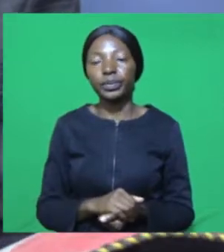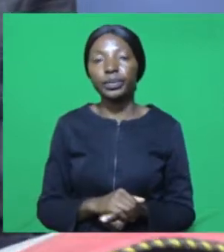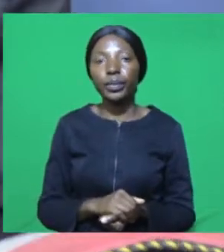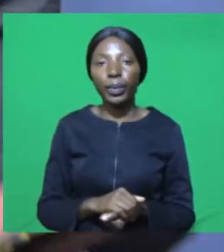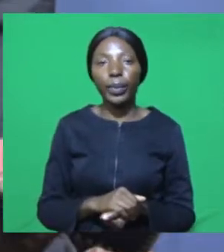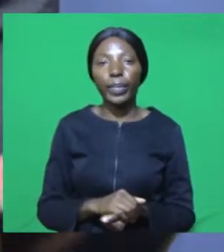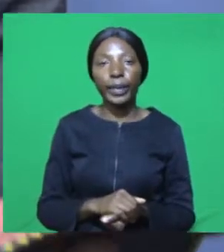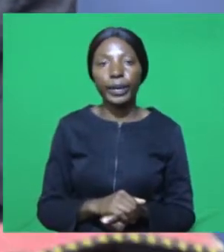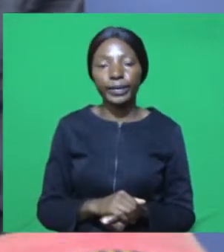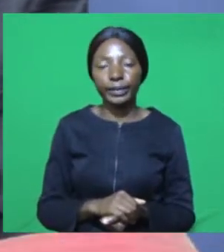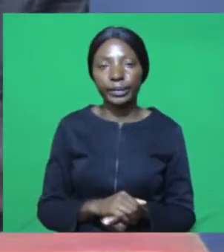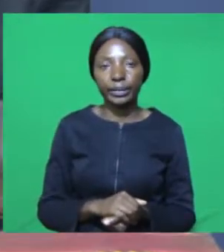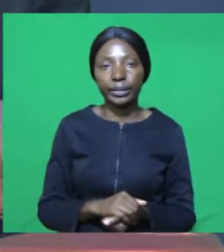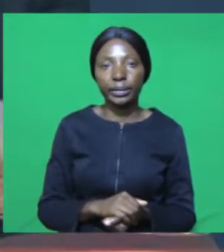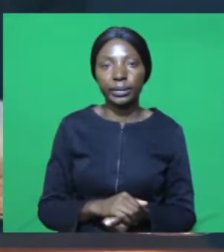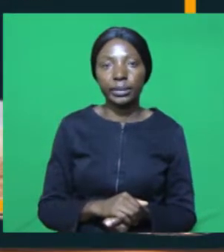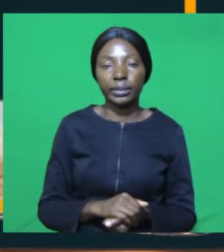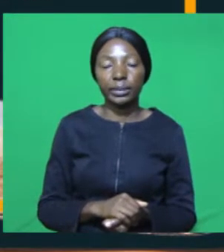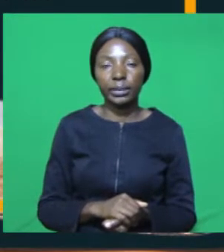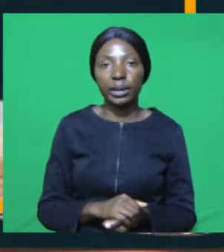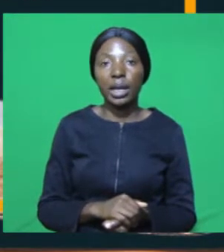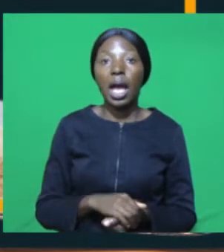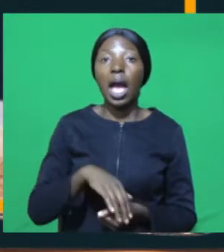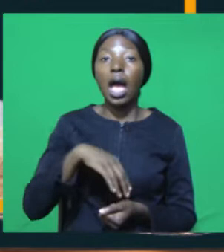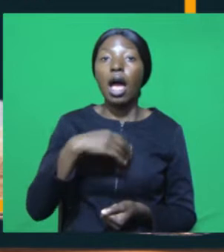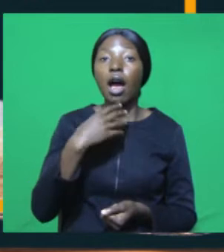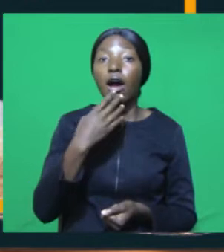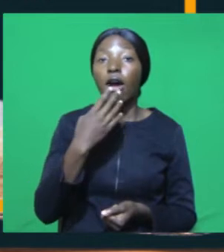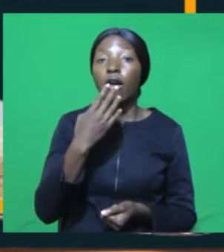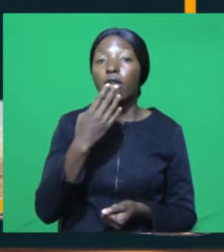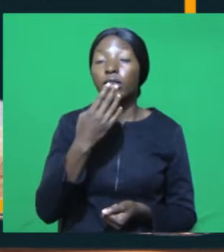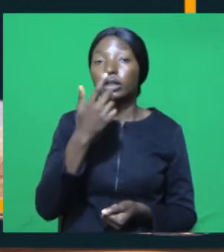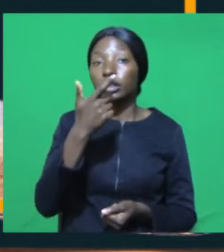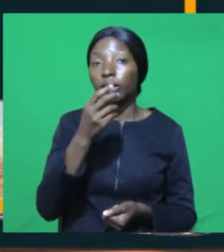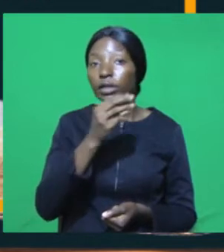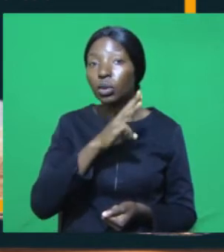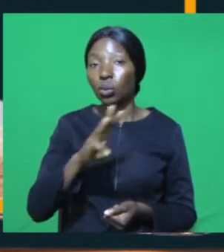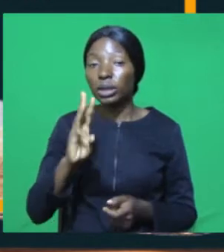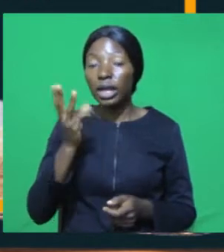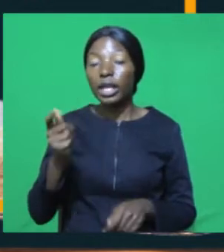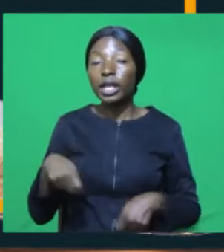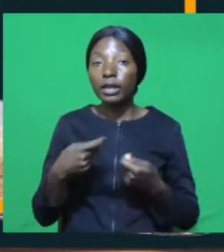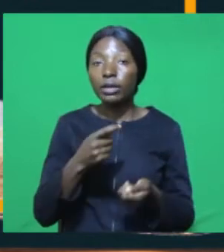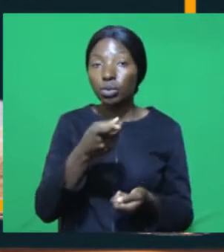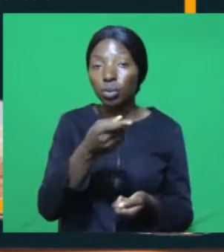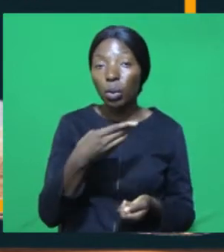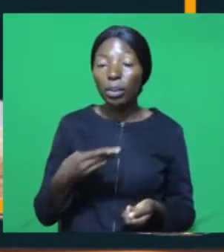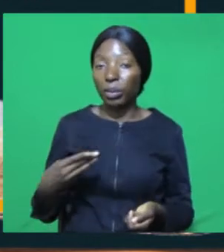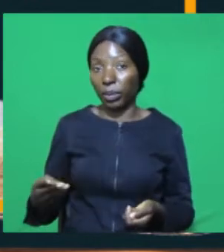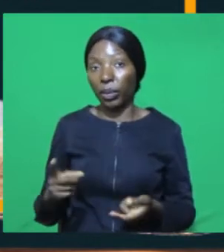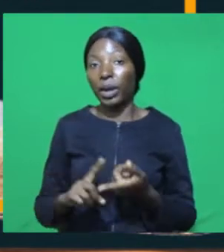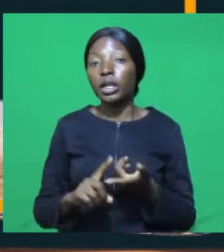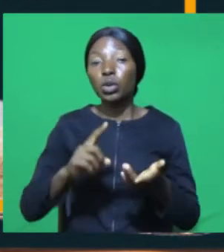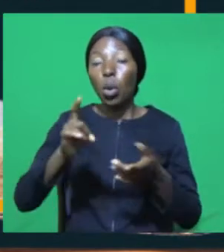about 27, yeah, Daniel 9. Viki dzinama kumi manomwe dzakatemerwa vanhu vako neguta rako